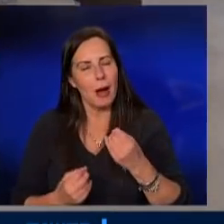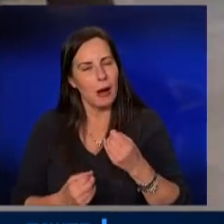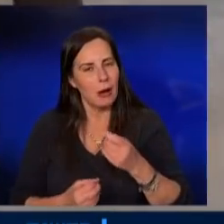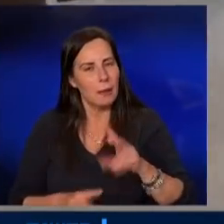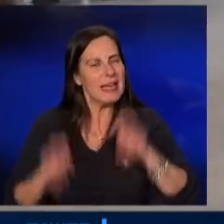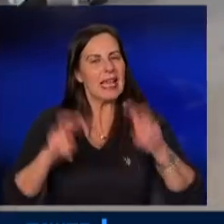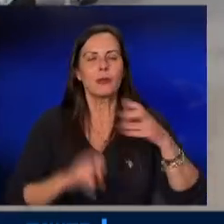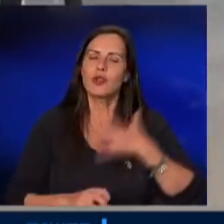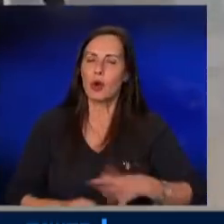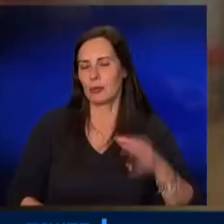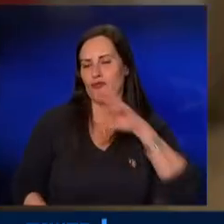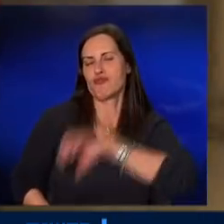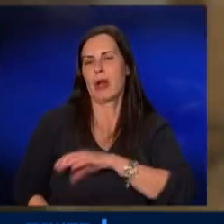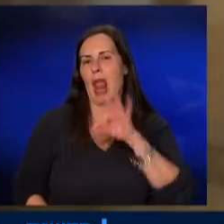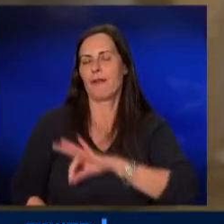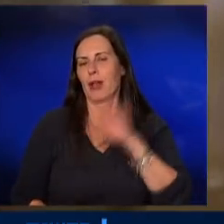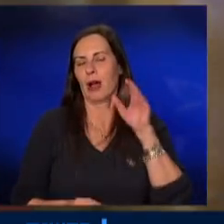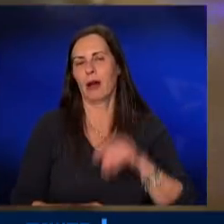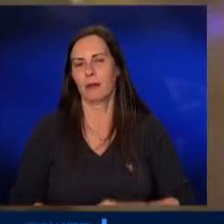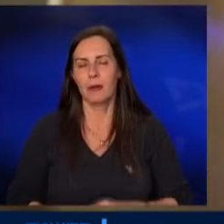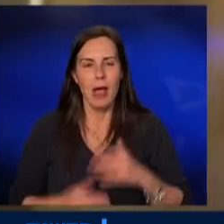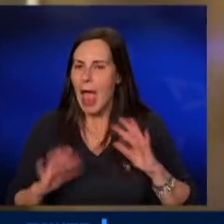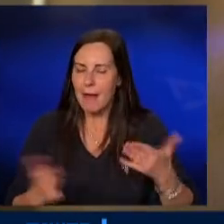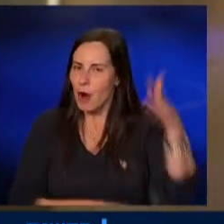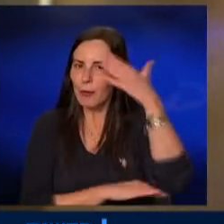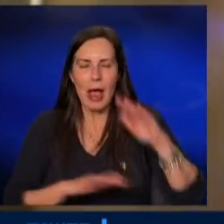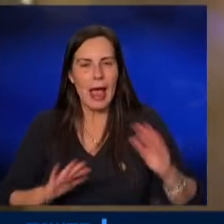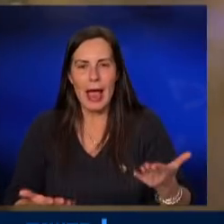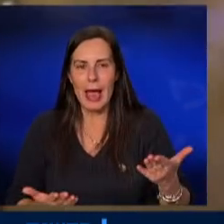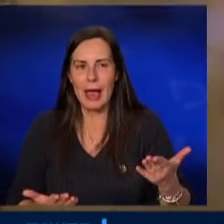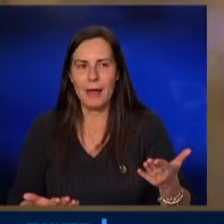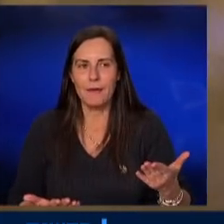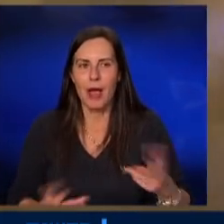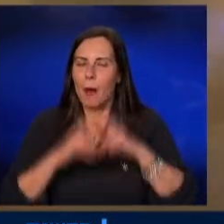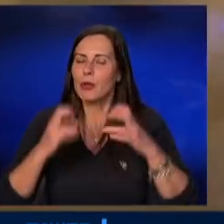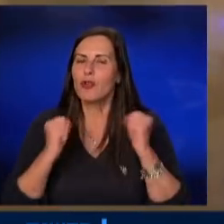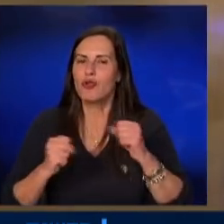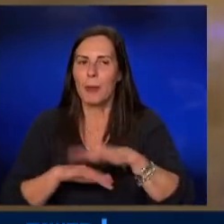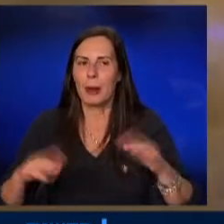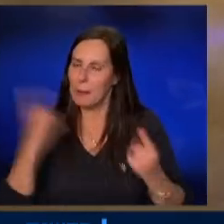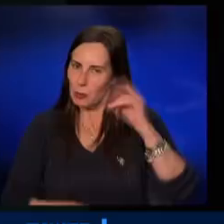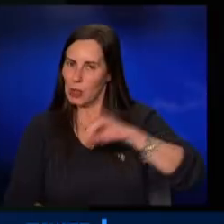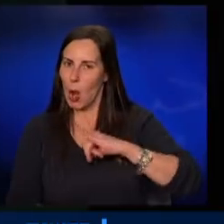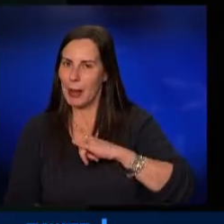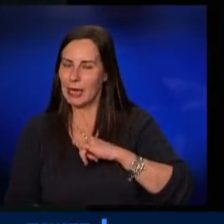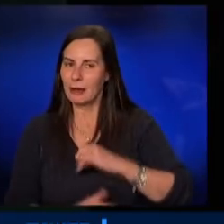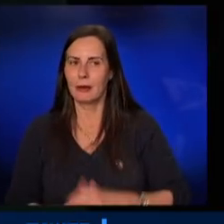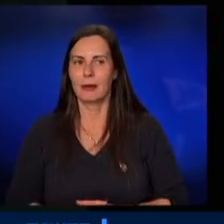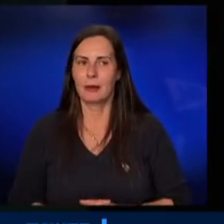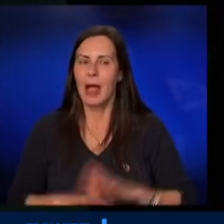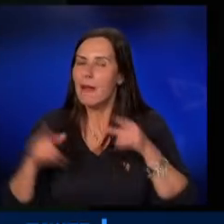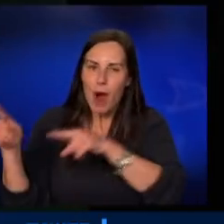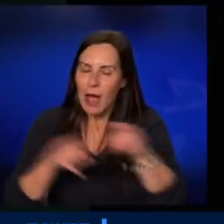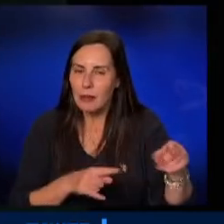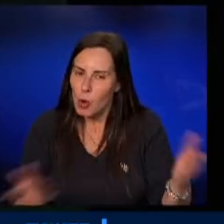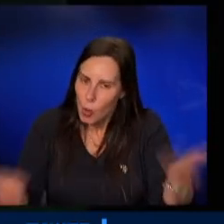חפרים שרוצים להתעשר על הגב שלהם. איפה המדינה? איפה העמותה לשלום הילד? פתאום זה לא מעניין? איפה